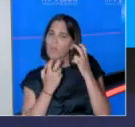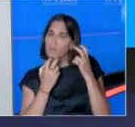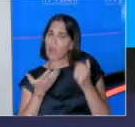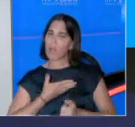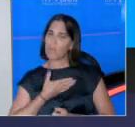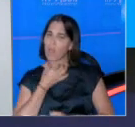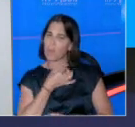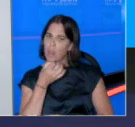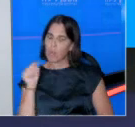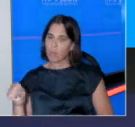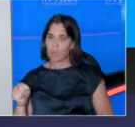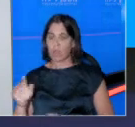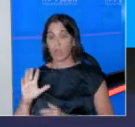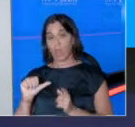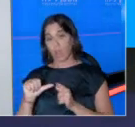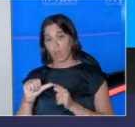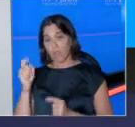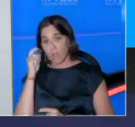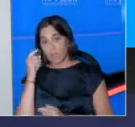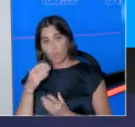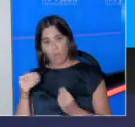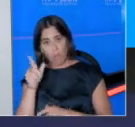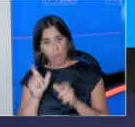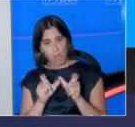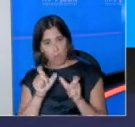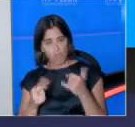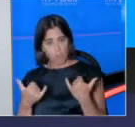בנאום הזה? א', אני חושבת שהרבה מאוד אנשים הערב